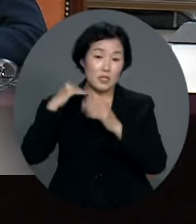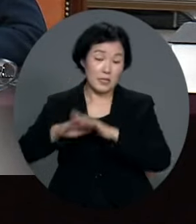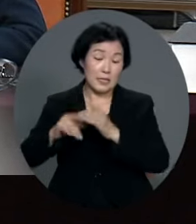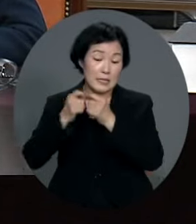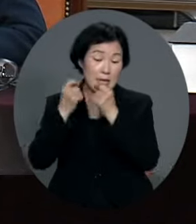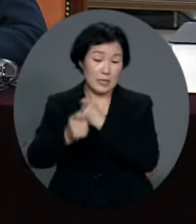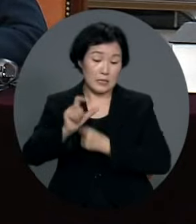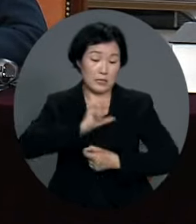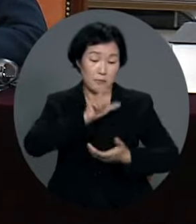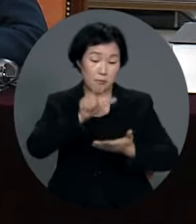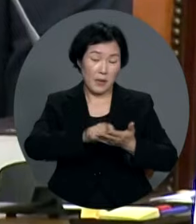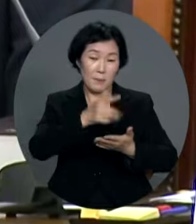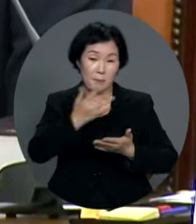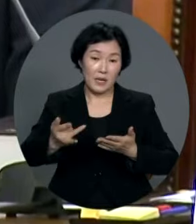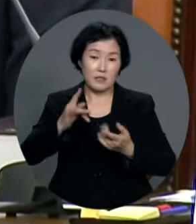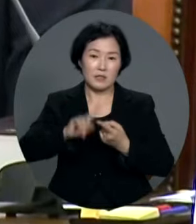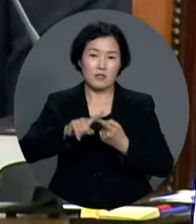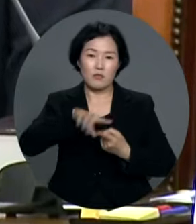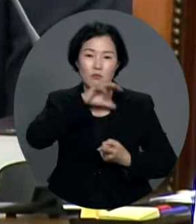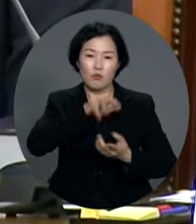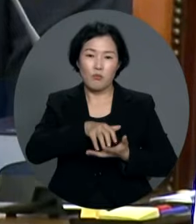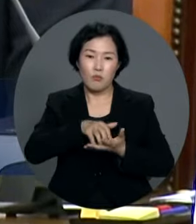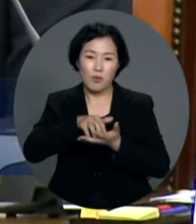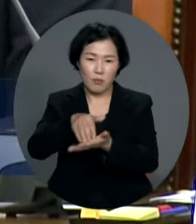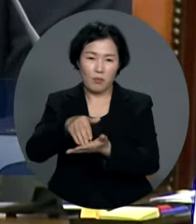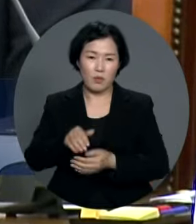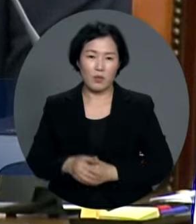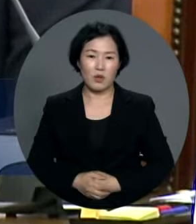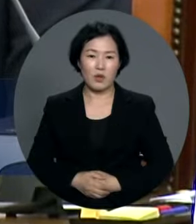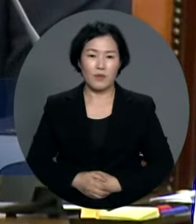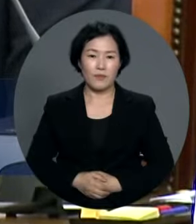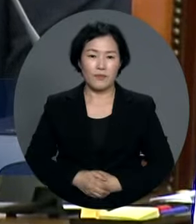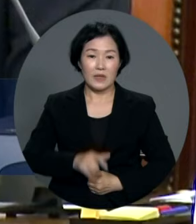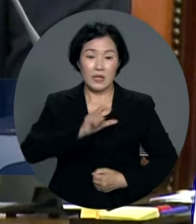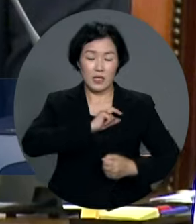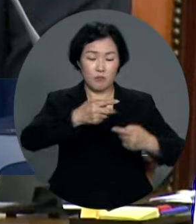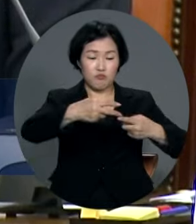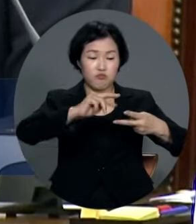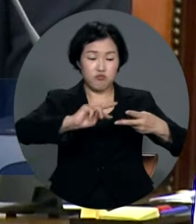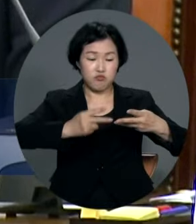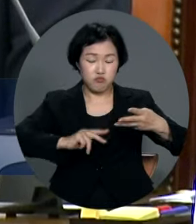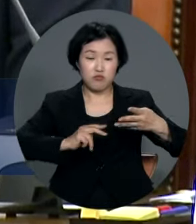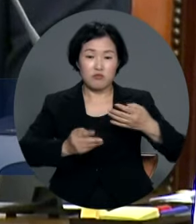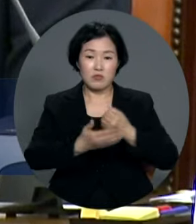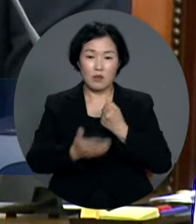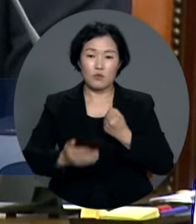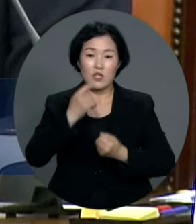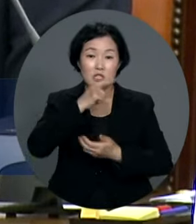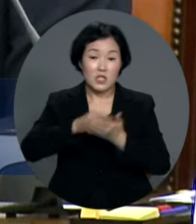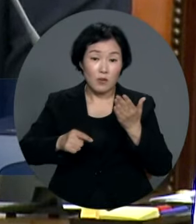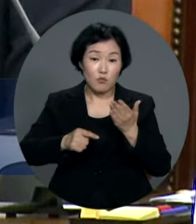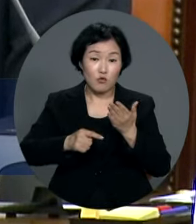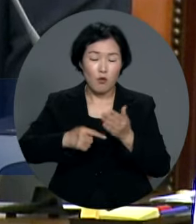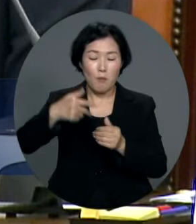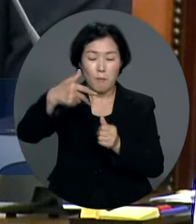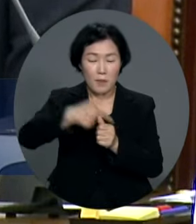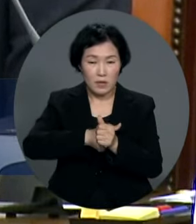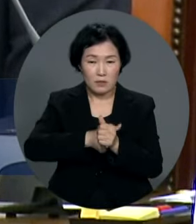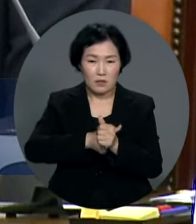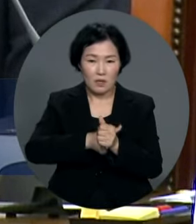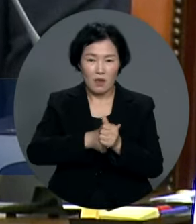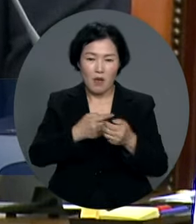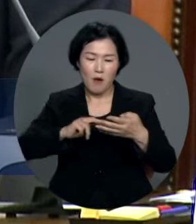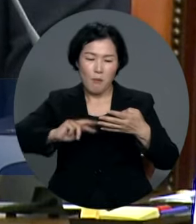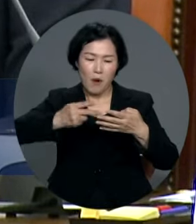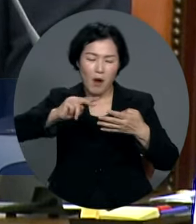지적을 받았습니다. 등기로 인해서 채무 변제 순위가 변동되기도 하고 특히 국민들의 재산과 관련된